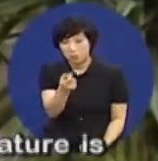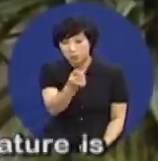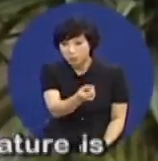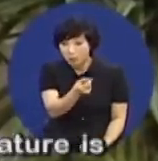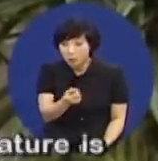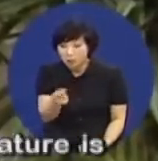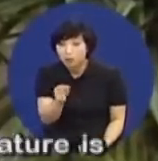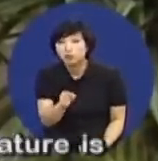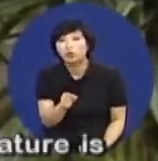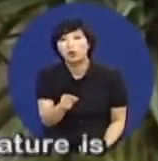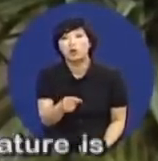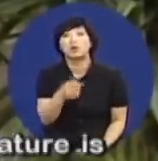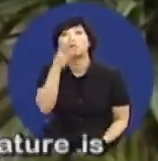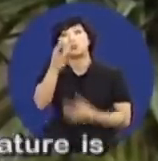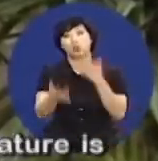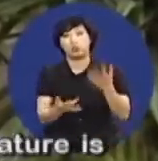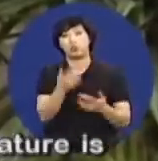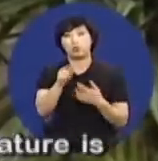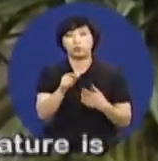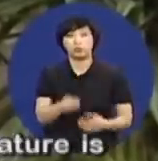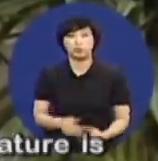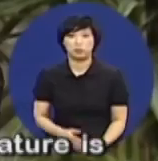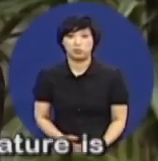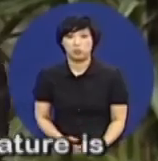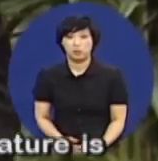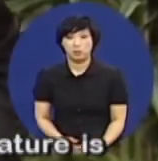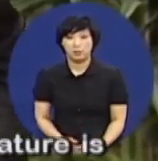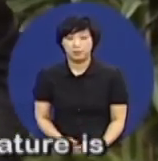あの青っぽい光が火ですよ。